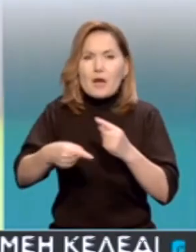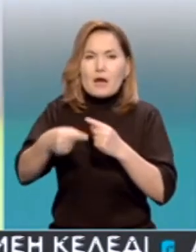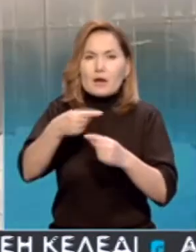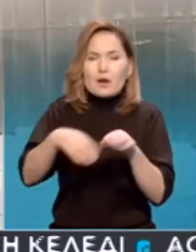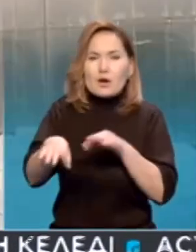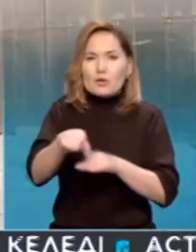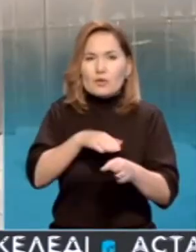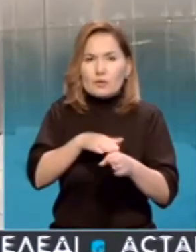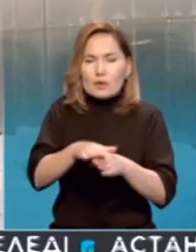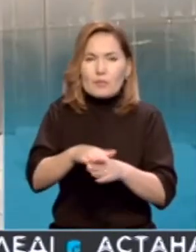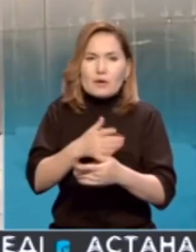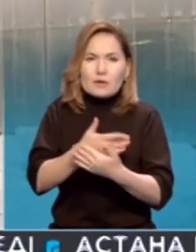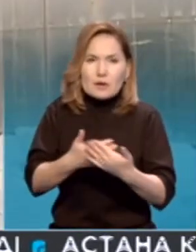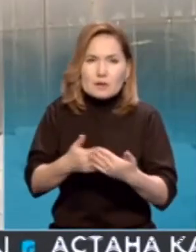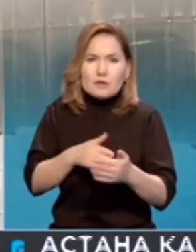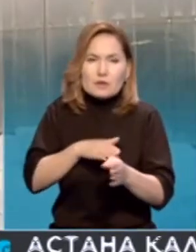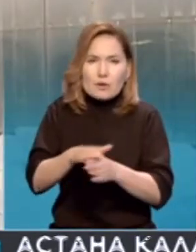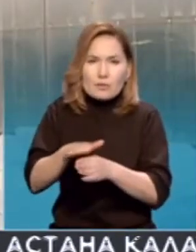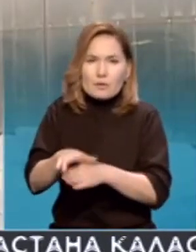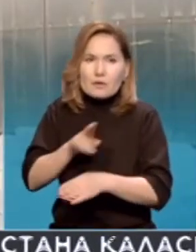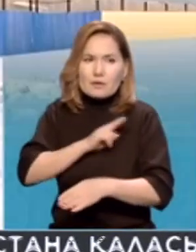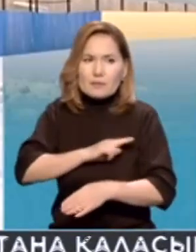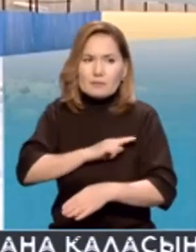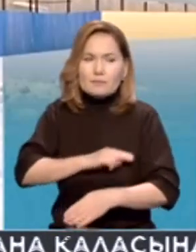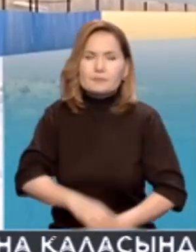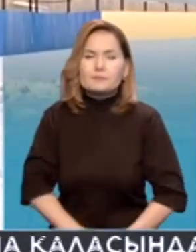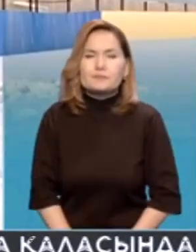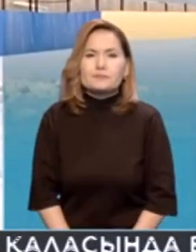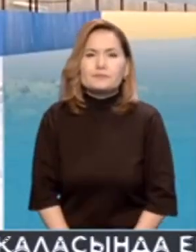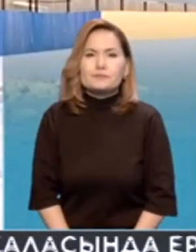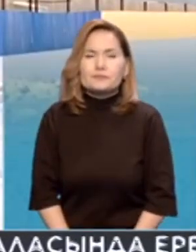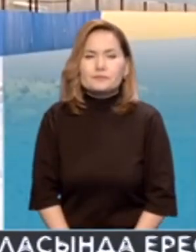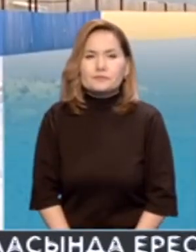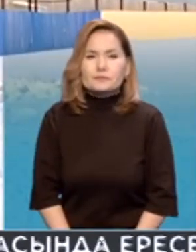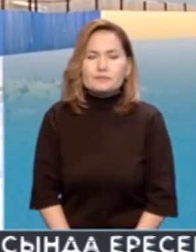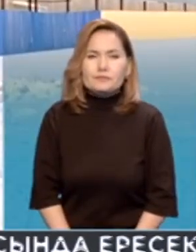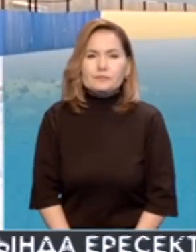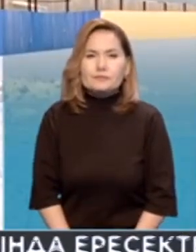жобаларын іске асырған. Руслан Нұрланұлы, Бекзат Сәбитұлы, Қазақстан ұлттық телеарнасы, Қарағанды облысынан.